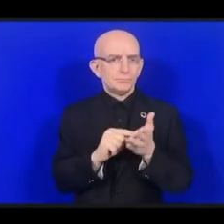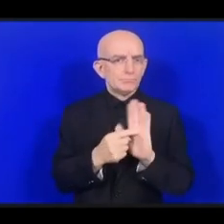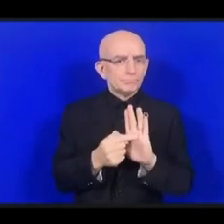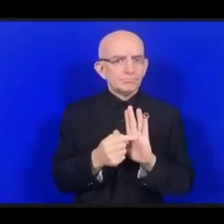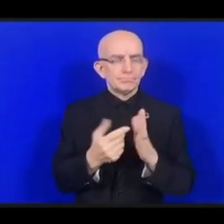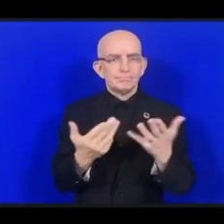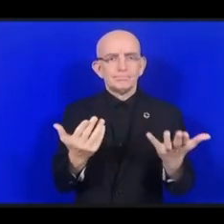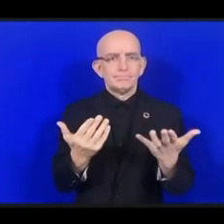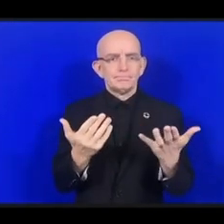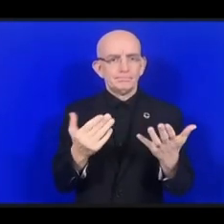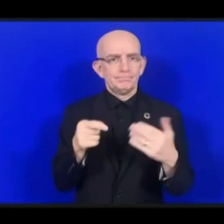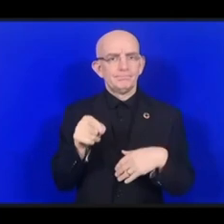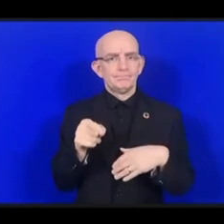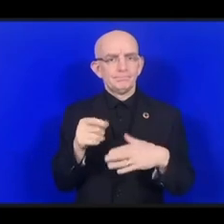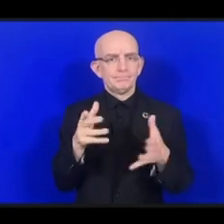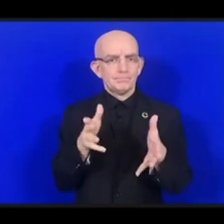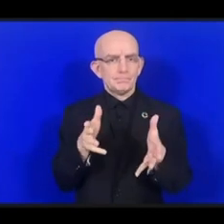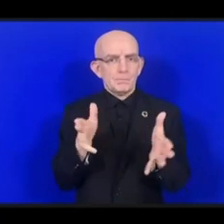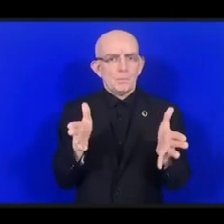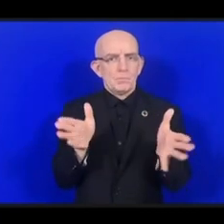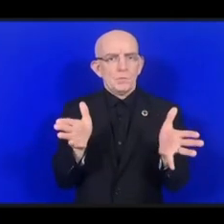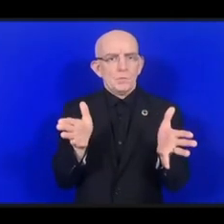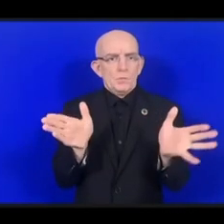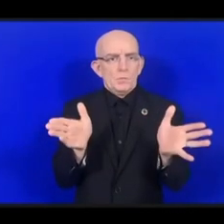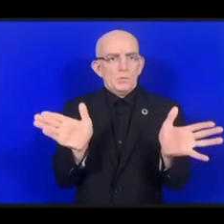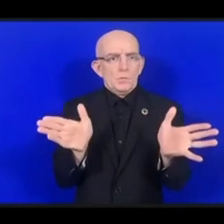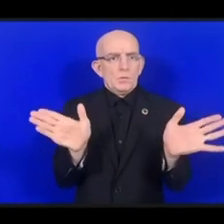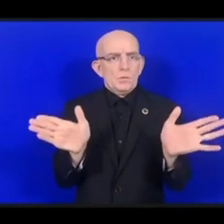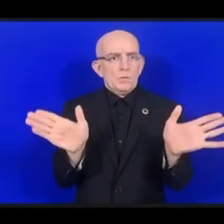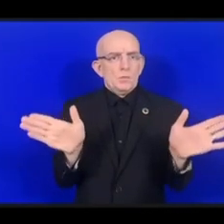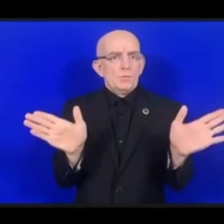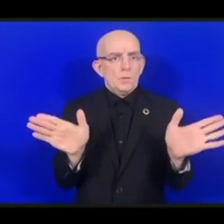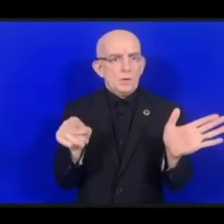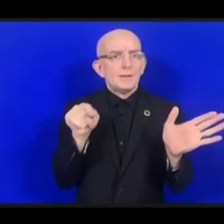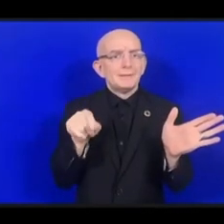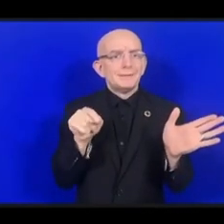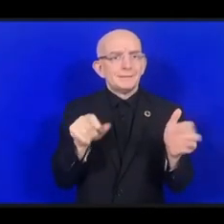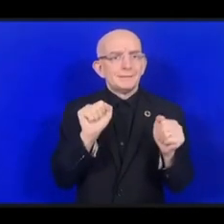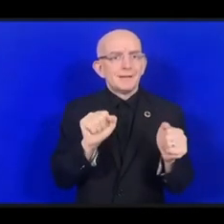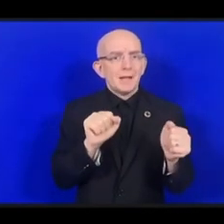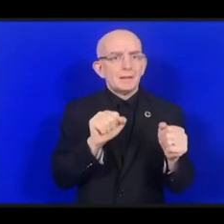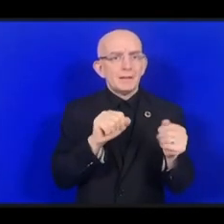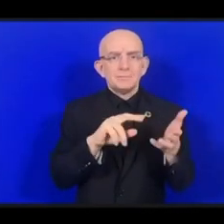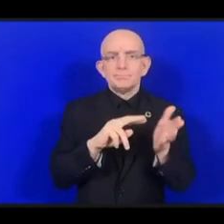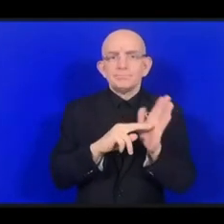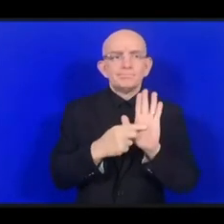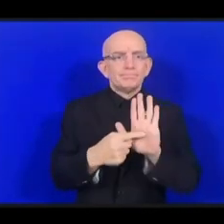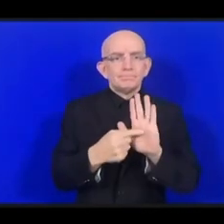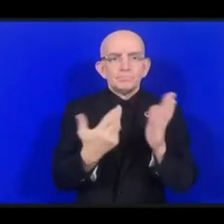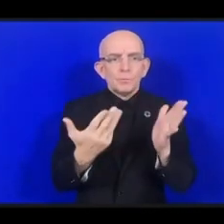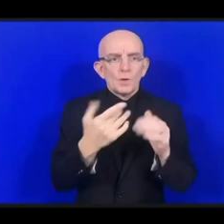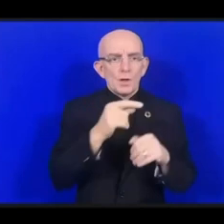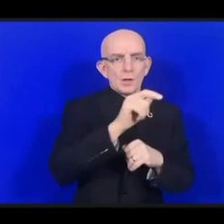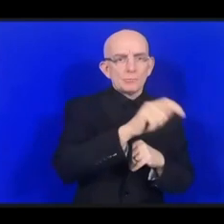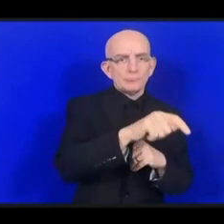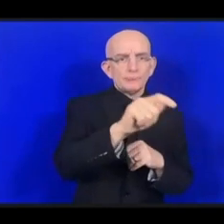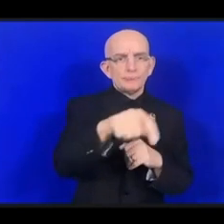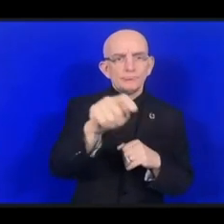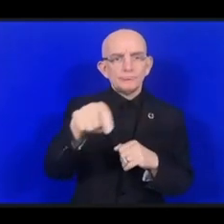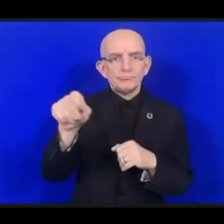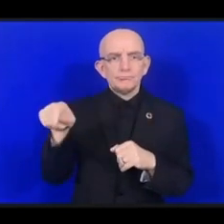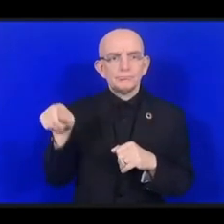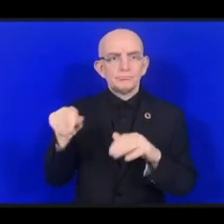تستخدم للاشاره الى الروابط التي تربط الناس في جميع انحاء العام العالم امل ان